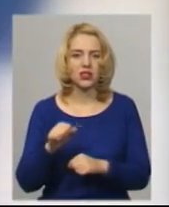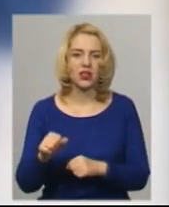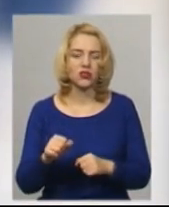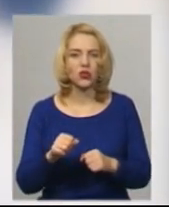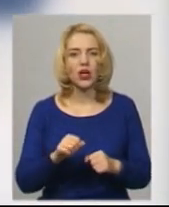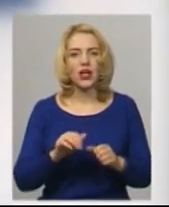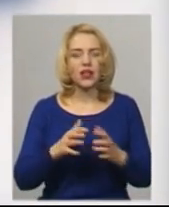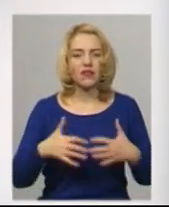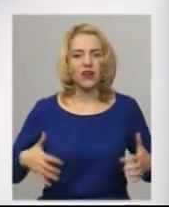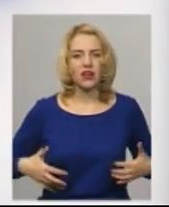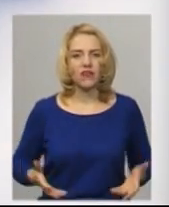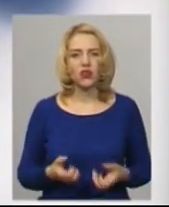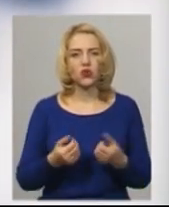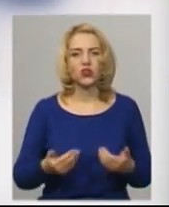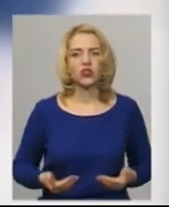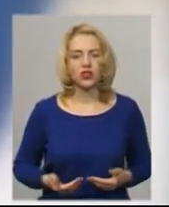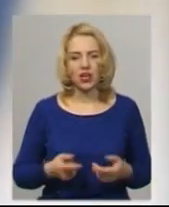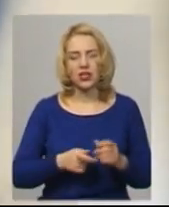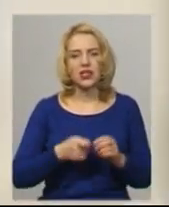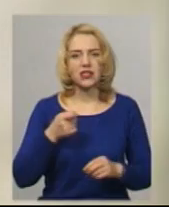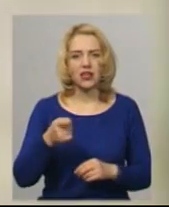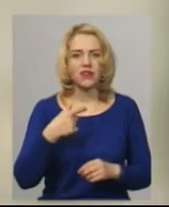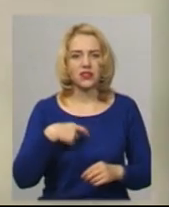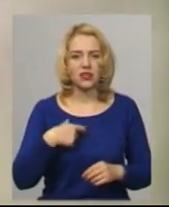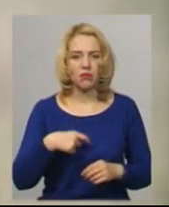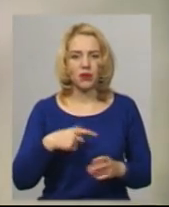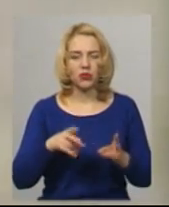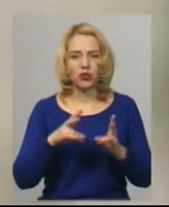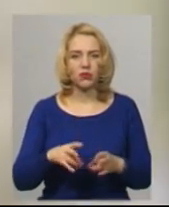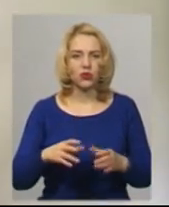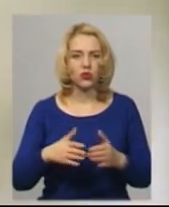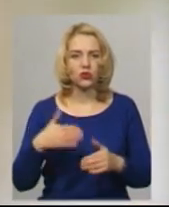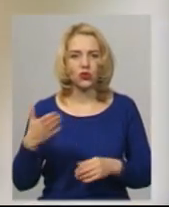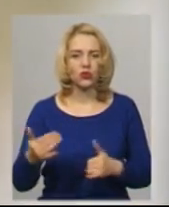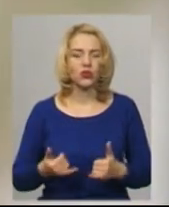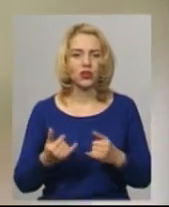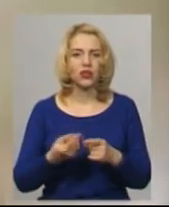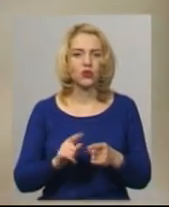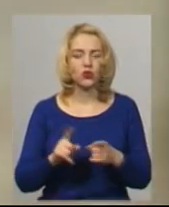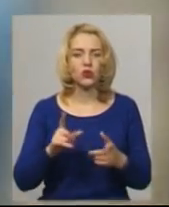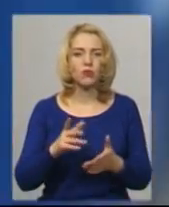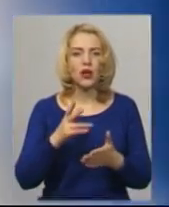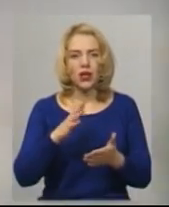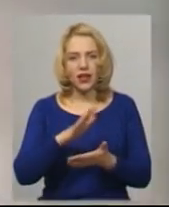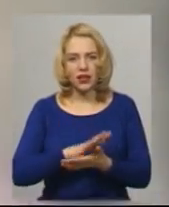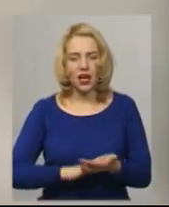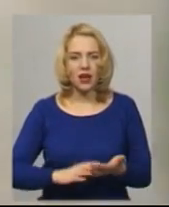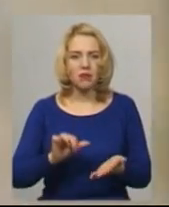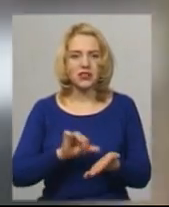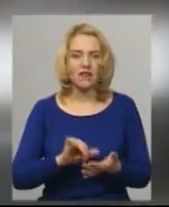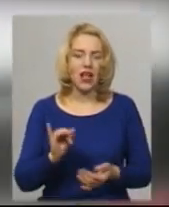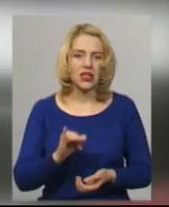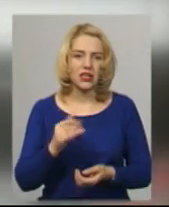життя» заявили себе потерпілою стороною для того, аби надалі представляти інтереси потерпілого пса, каже голова організації